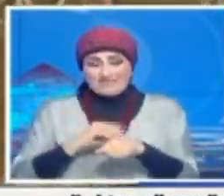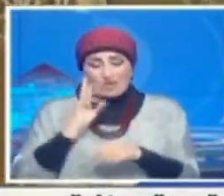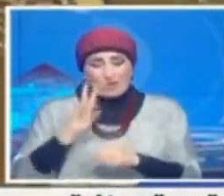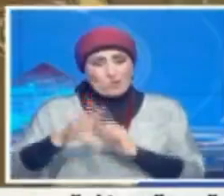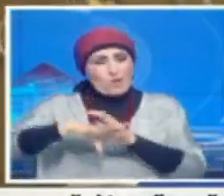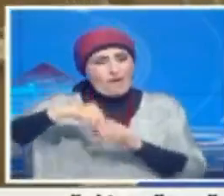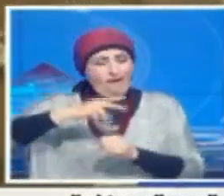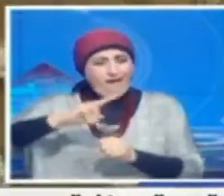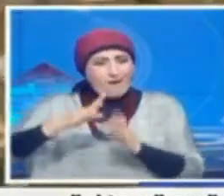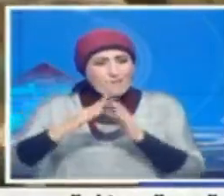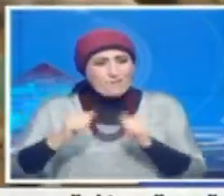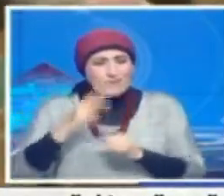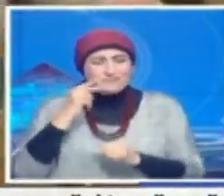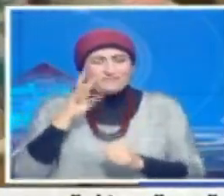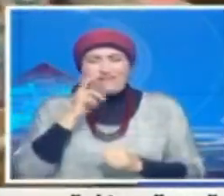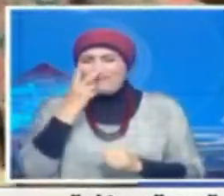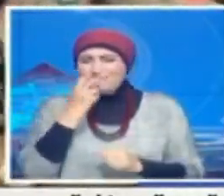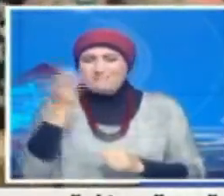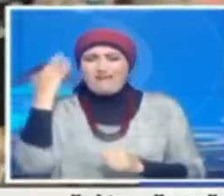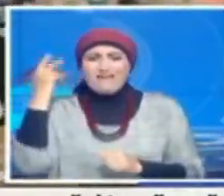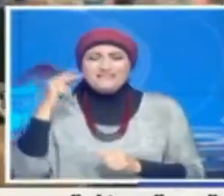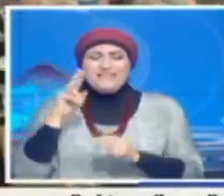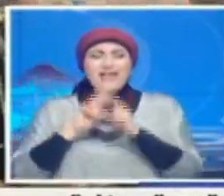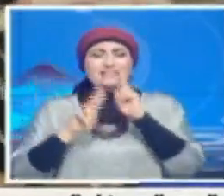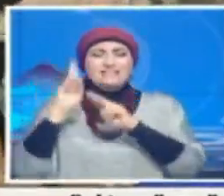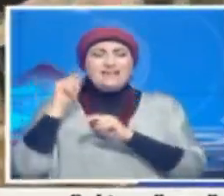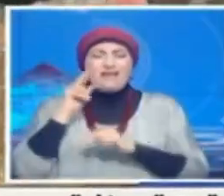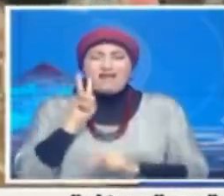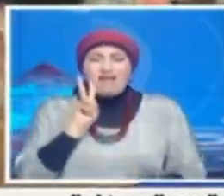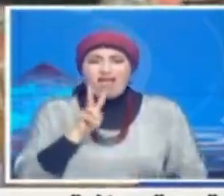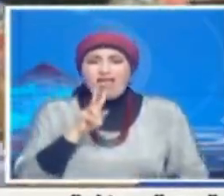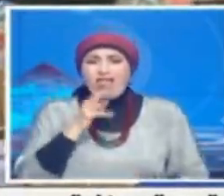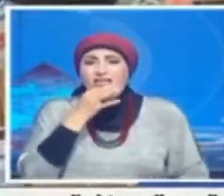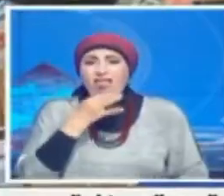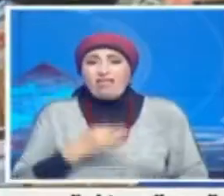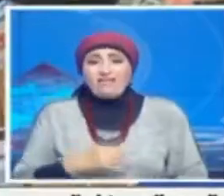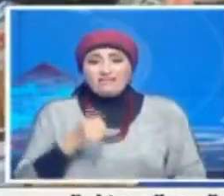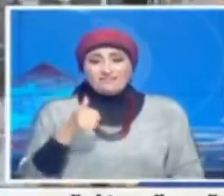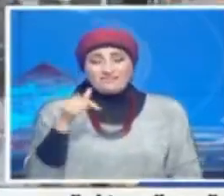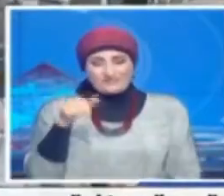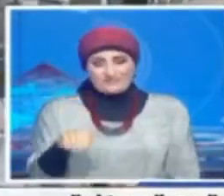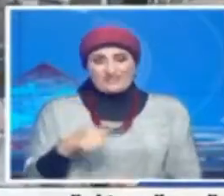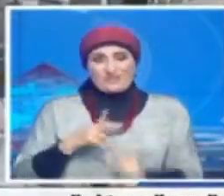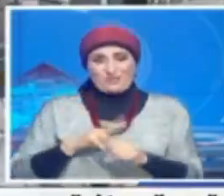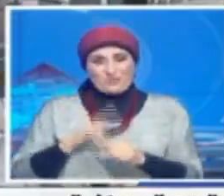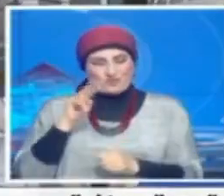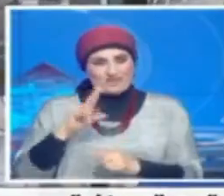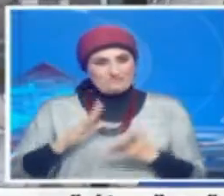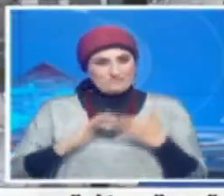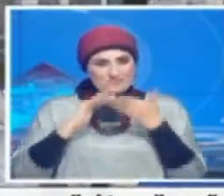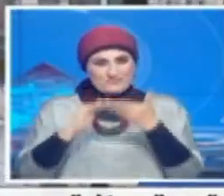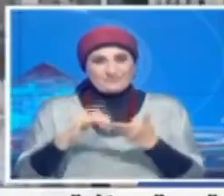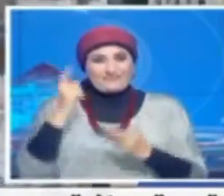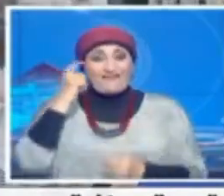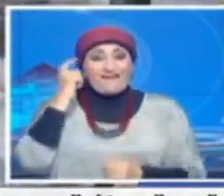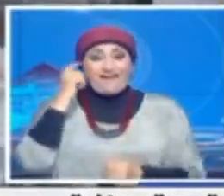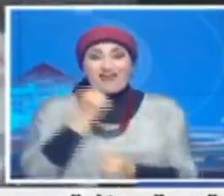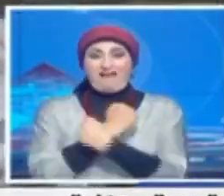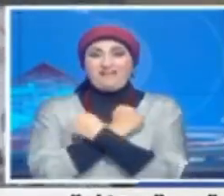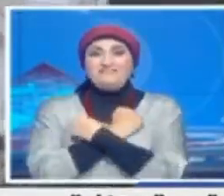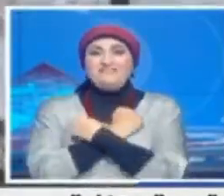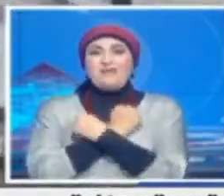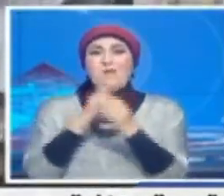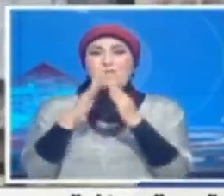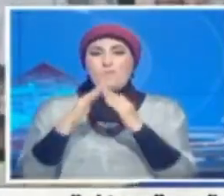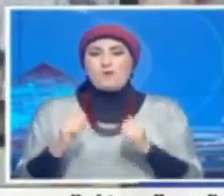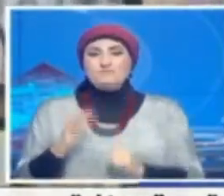تمثل جزءا من تاريخ مصر والتي لاقت إعجاب الدبلوماسيين المقيمين فيها، وتسهم في تعريفهم بحضارة مصر